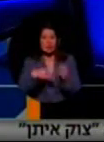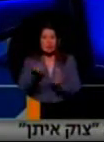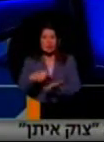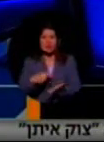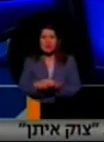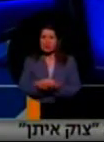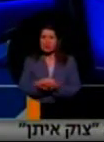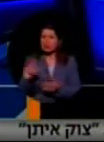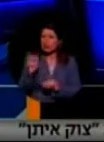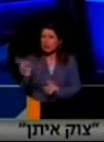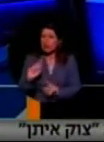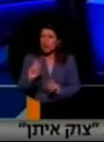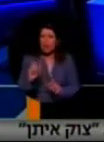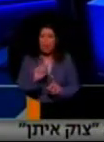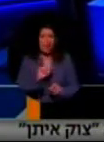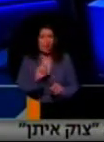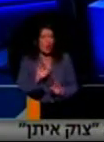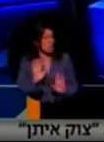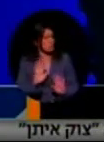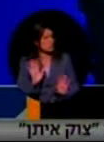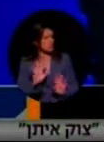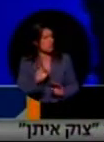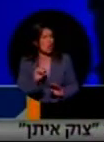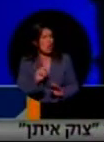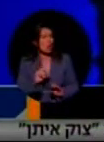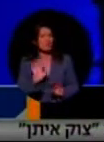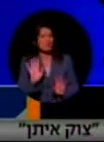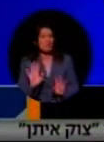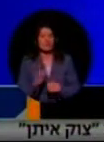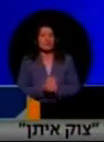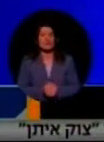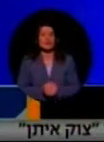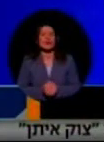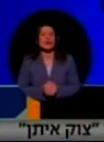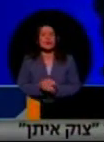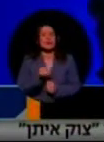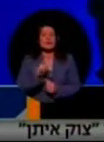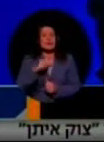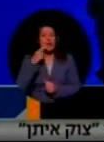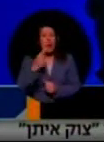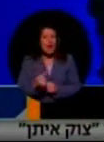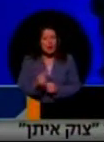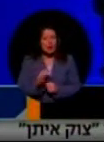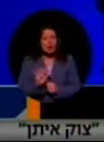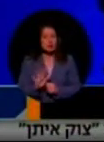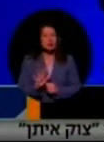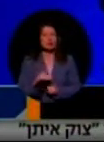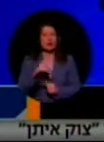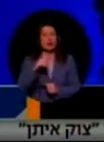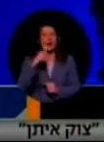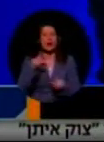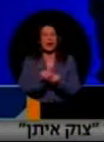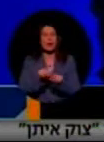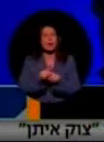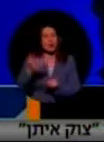אווירה ציבורית. כלומר, לקחת ולשים את זה על אש קטנה, לקחת ולהגיד, אנחנו לוקחים את האקוויבלנט של מבצע עמוד ענן